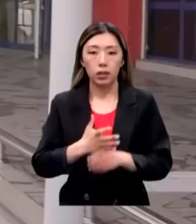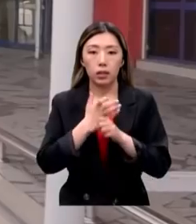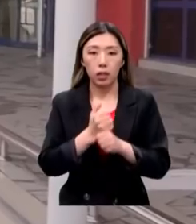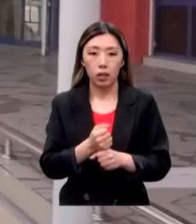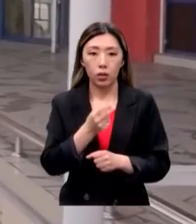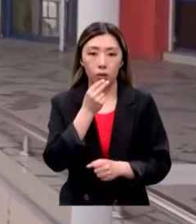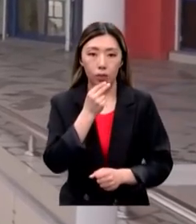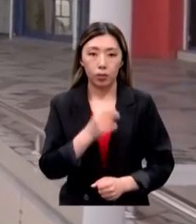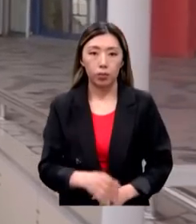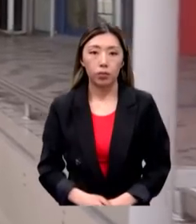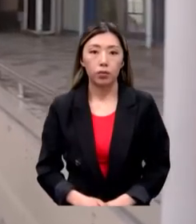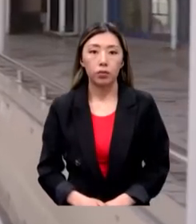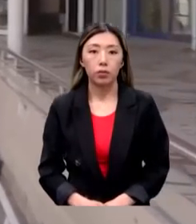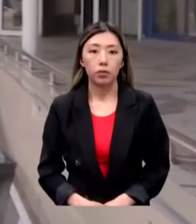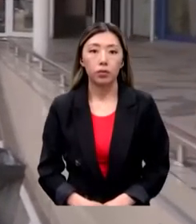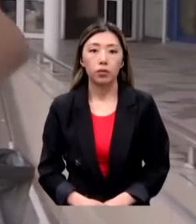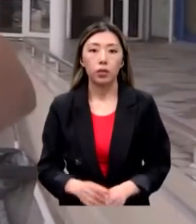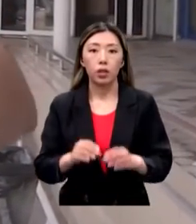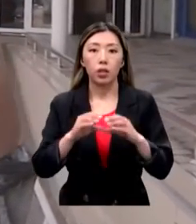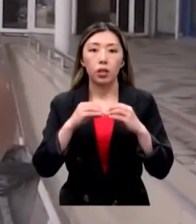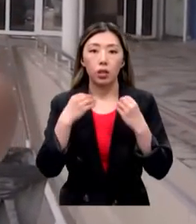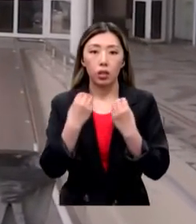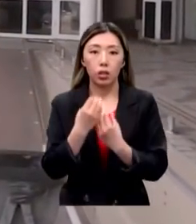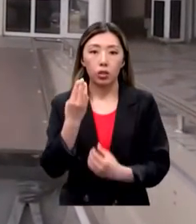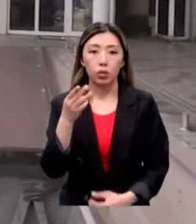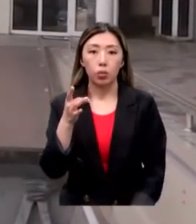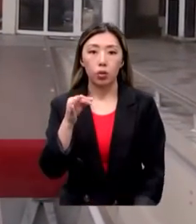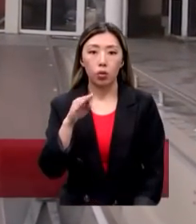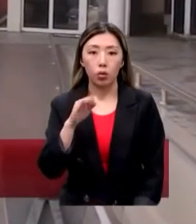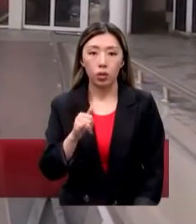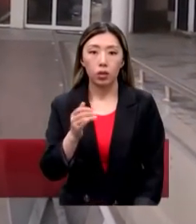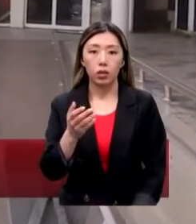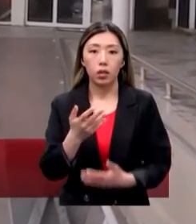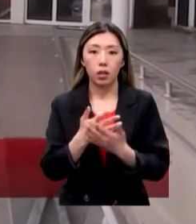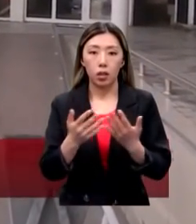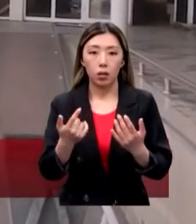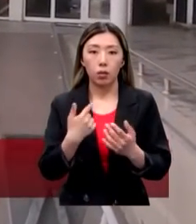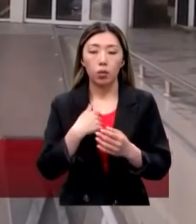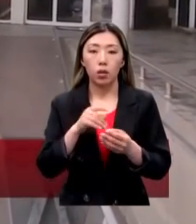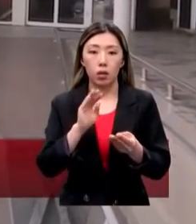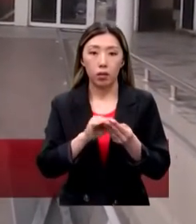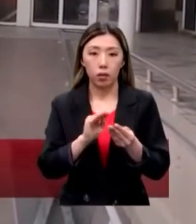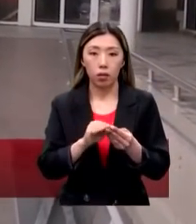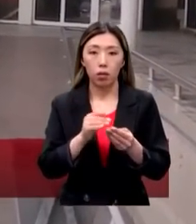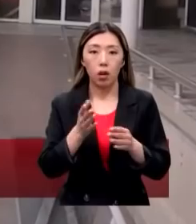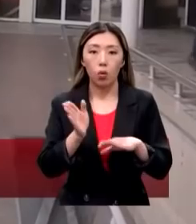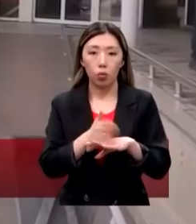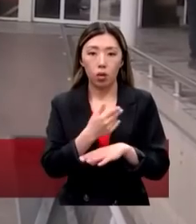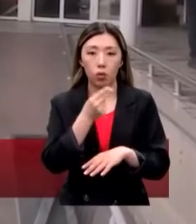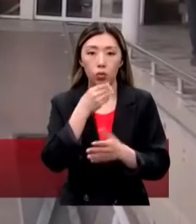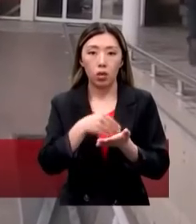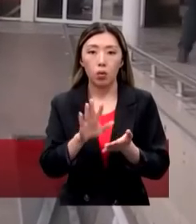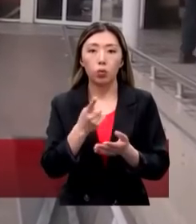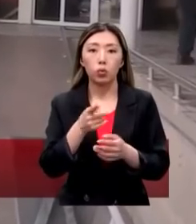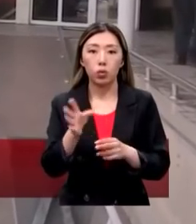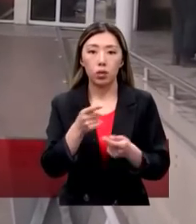рацион. Шпроты, мроты, скумбрию, это мы не исключили из рациона. Потом, потому что дорого.